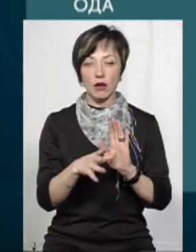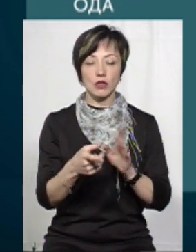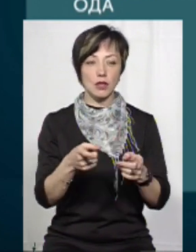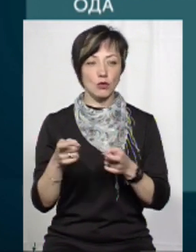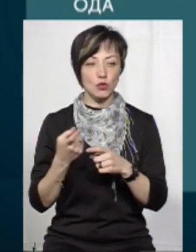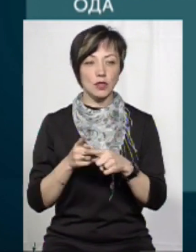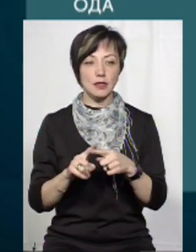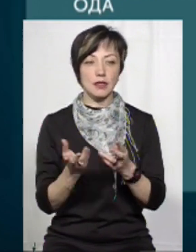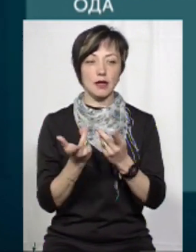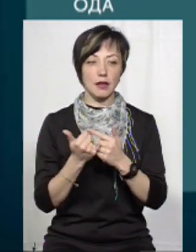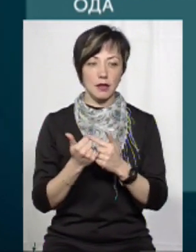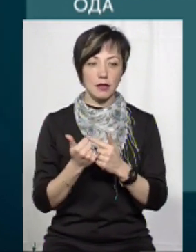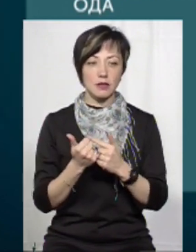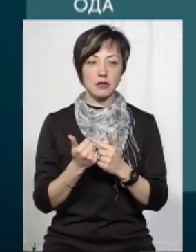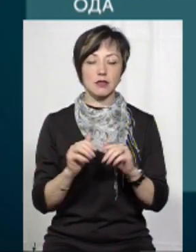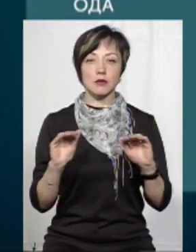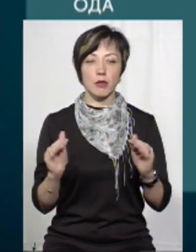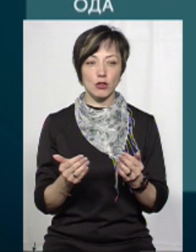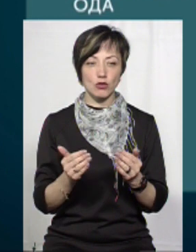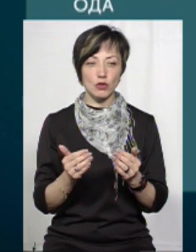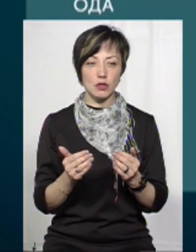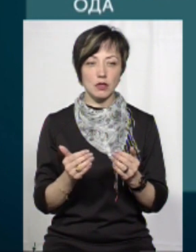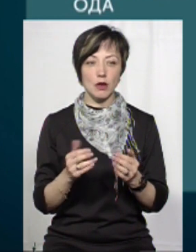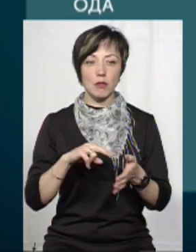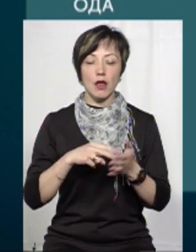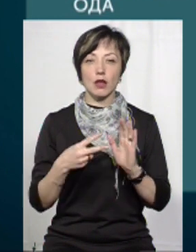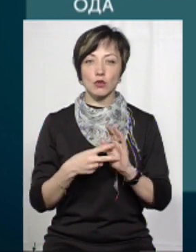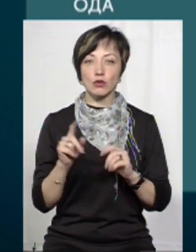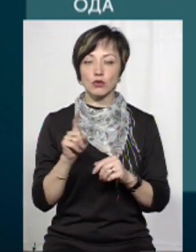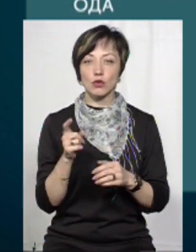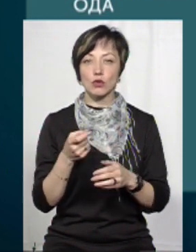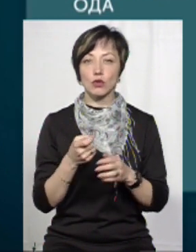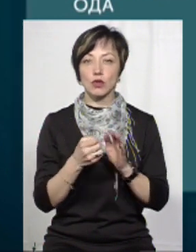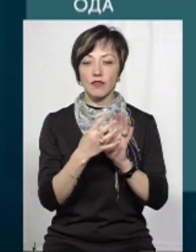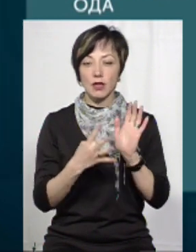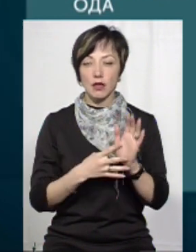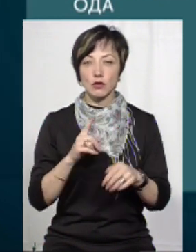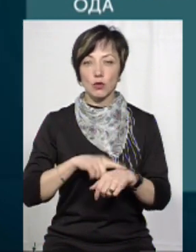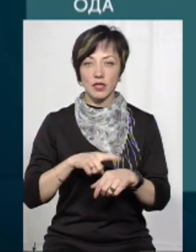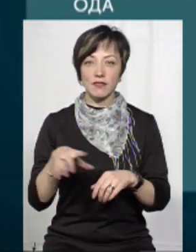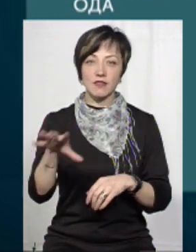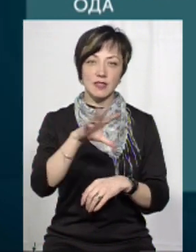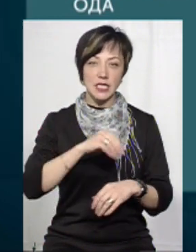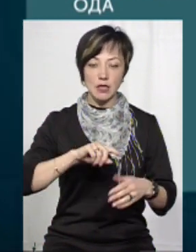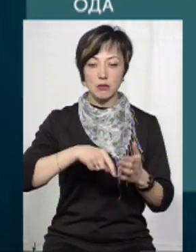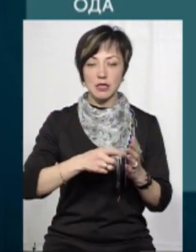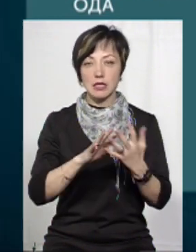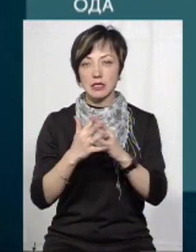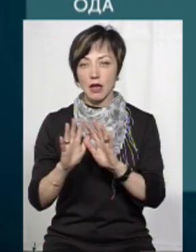ця кількість значно зменшується. Планується, що до 19-ї години всі населені